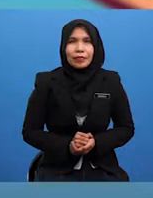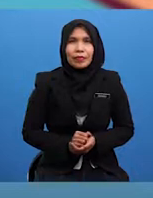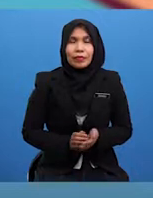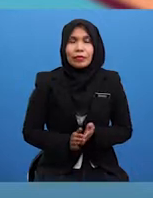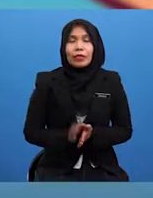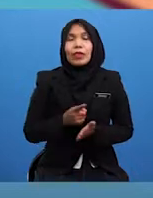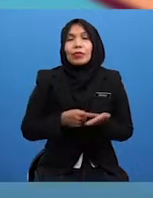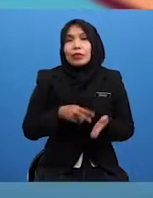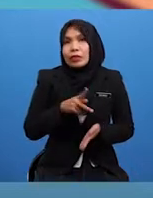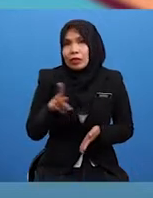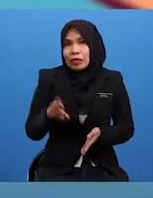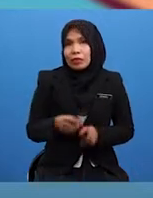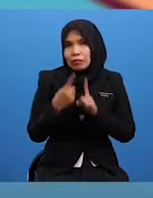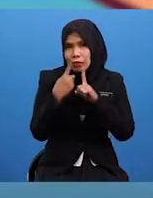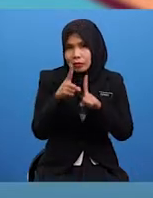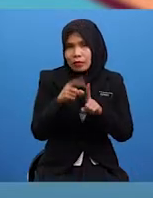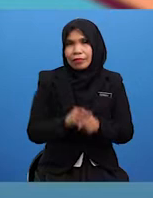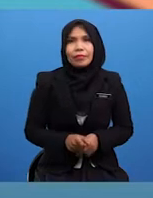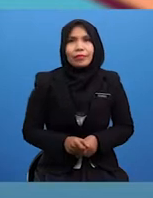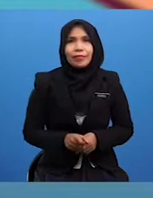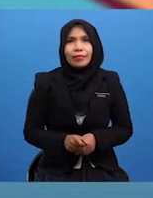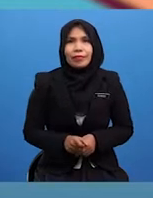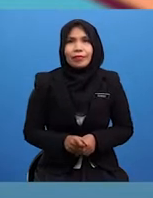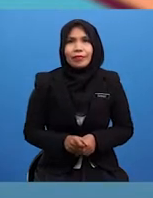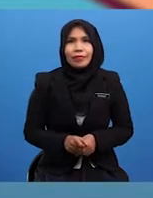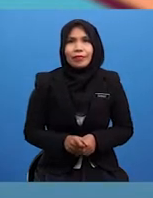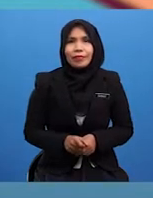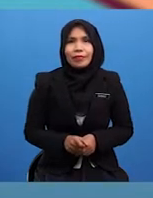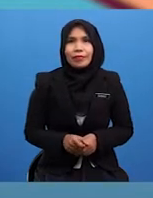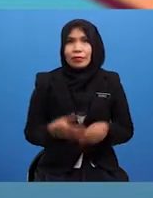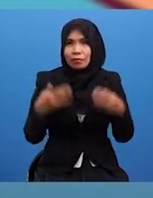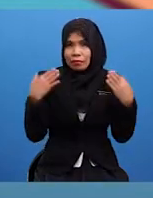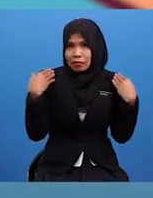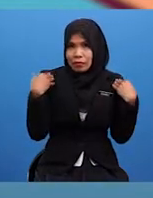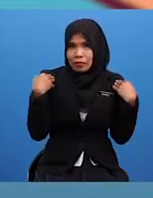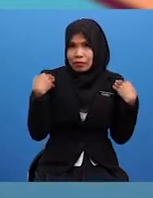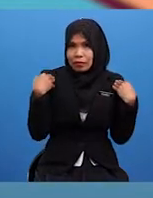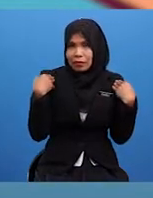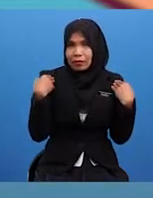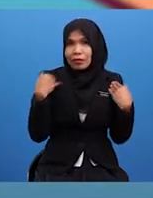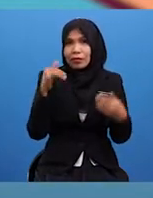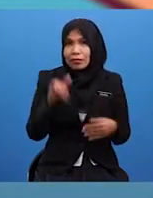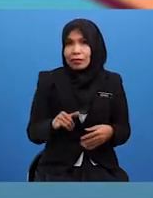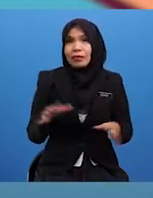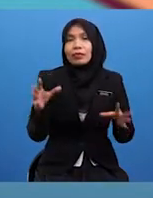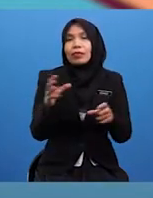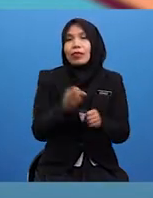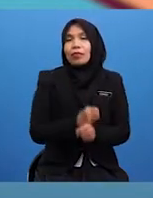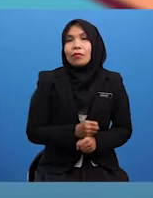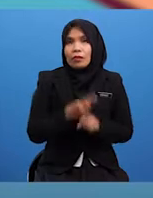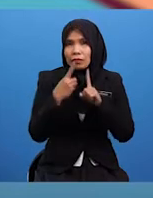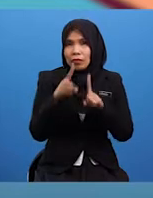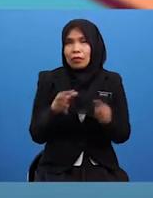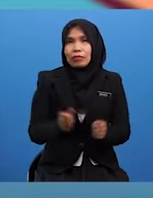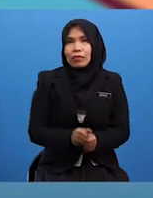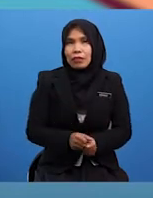apakah jawapannya? Nampaknya ada dalam kalangan kamu yang dapat menjawab dengan baik. Kamu memang